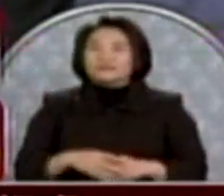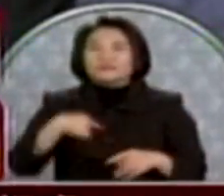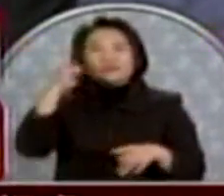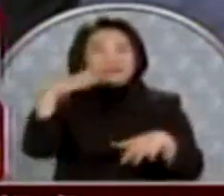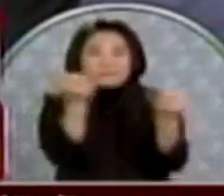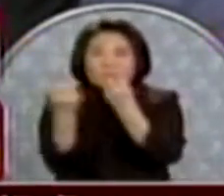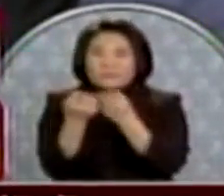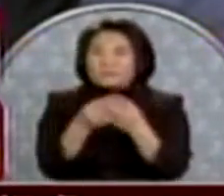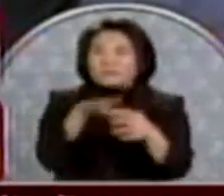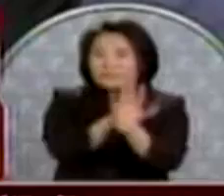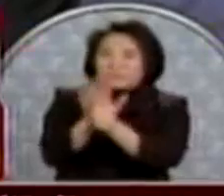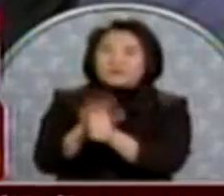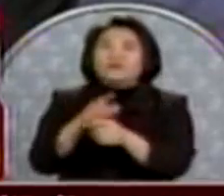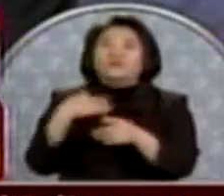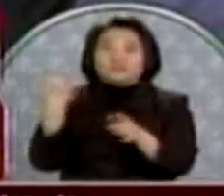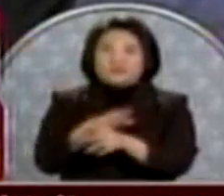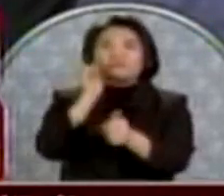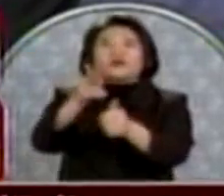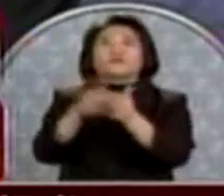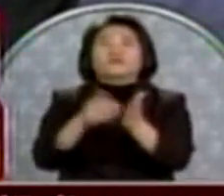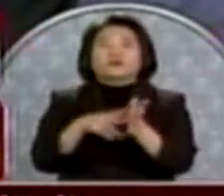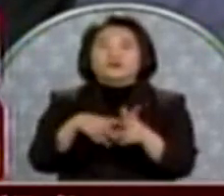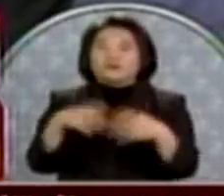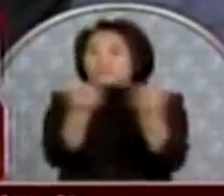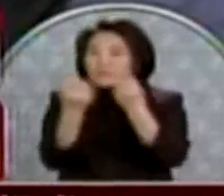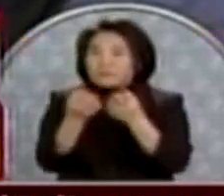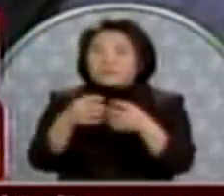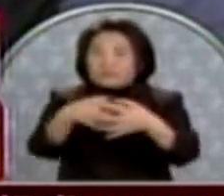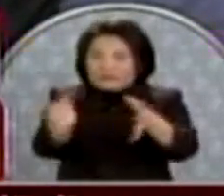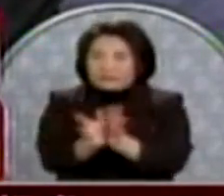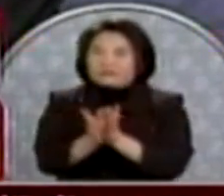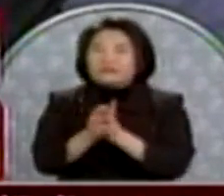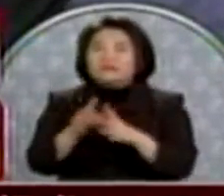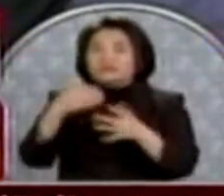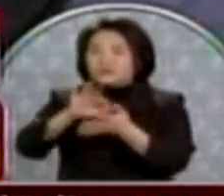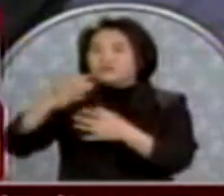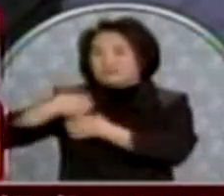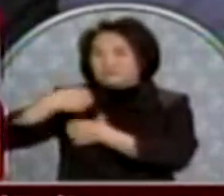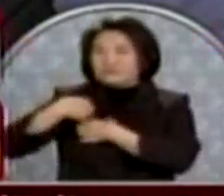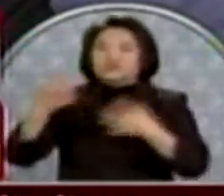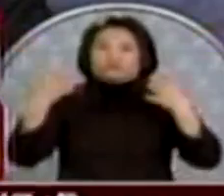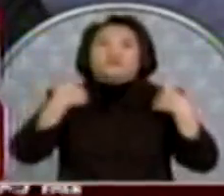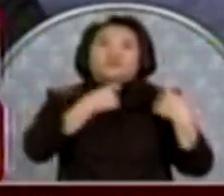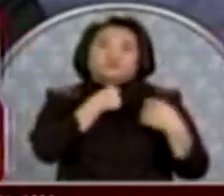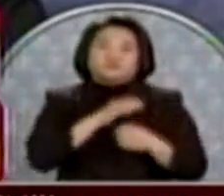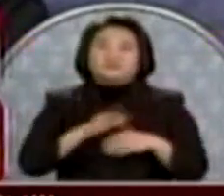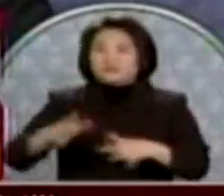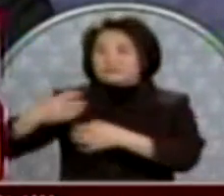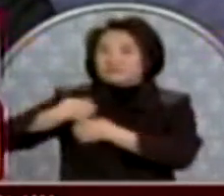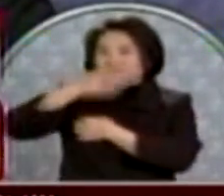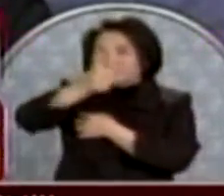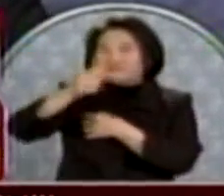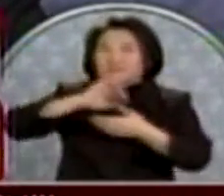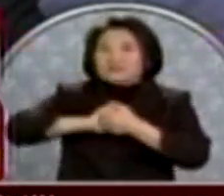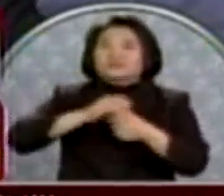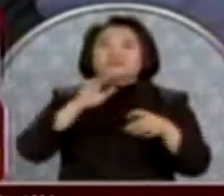就灾害防救这部分，我已经下令把灾害防救作为国军的中心任务。所以现在的军官不